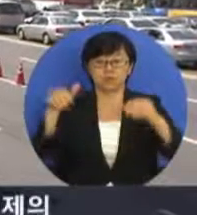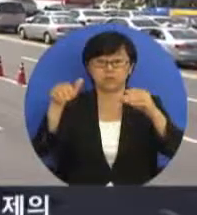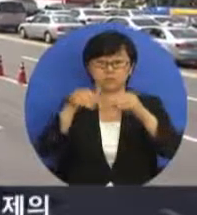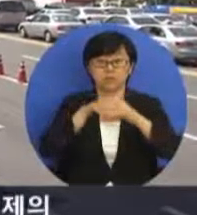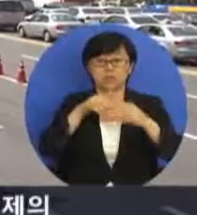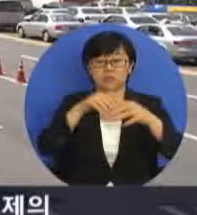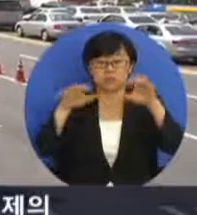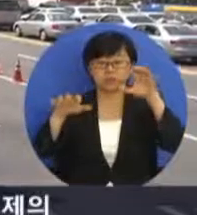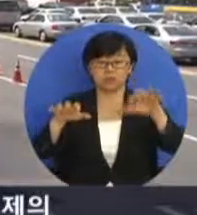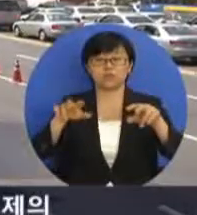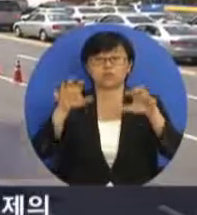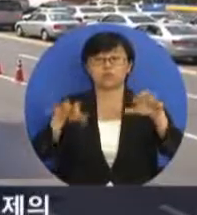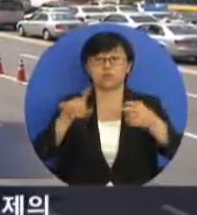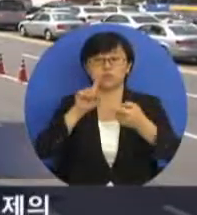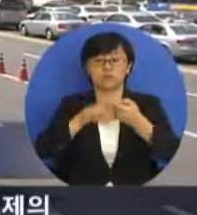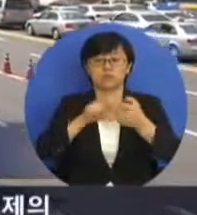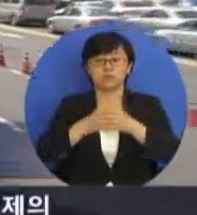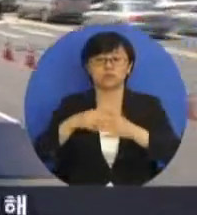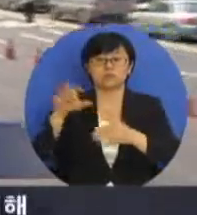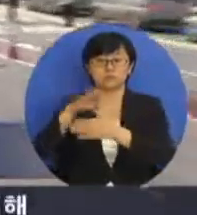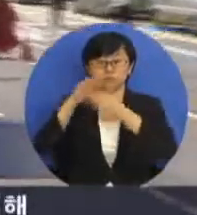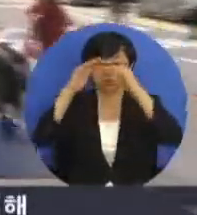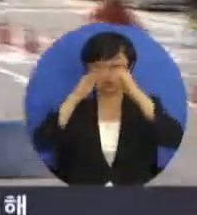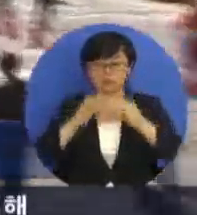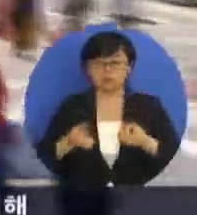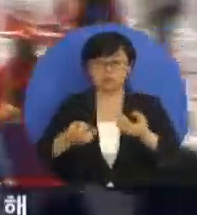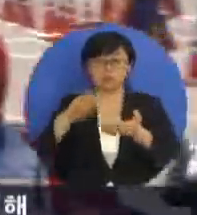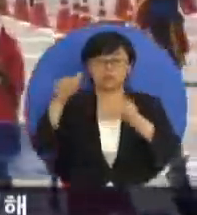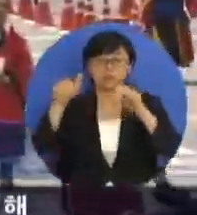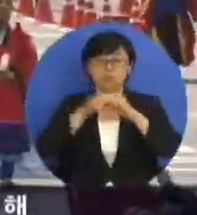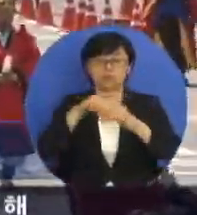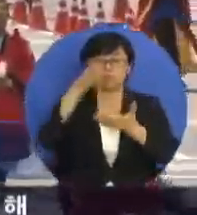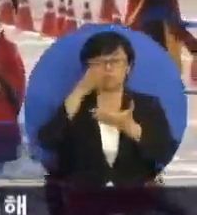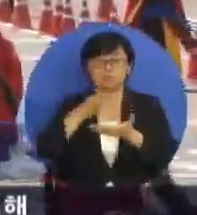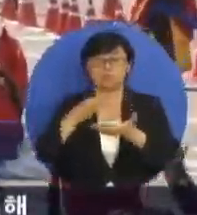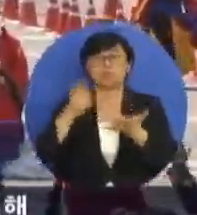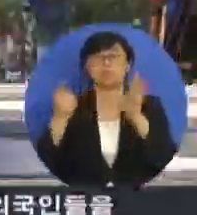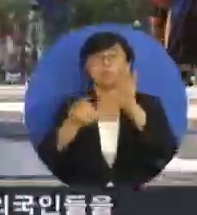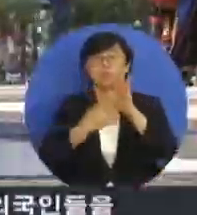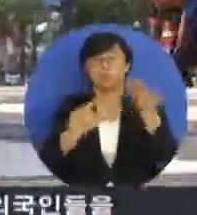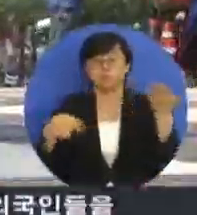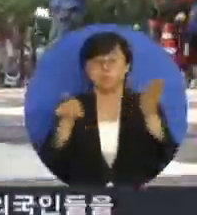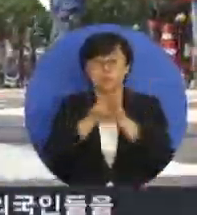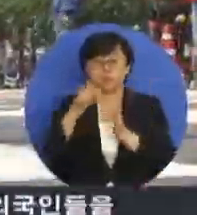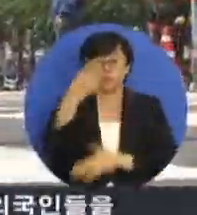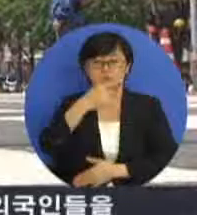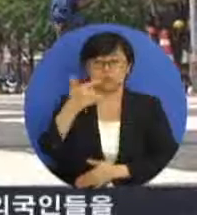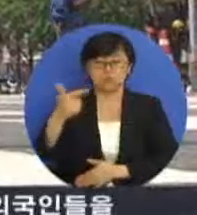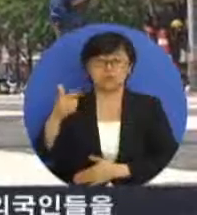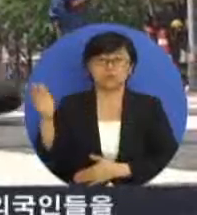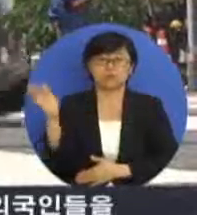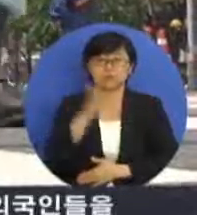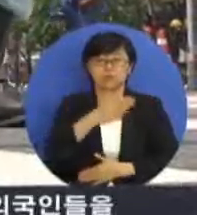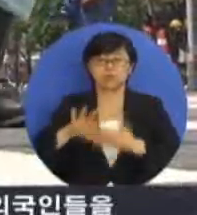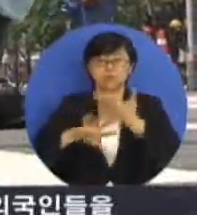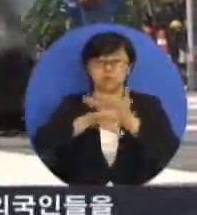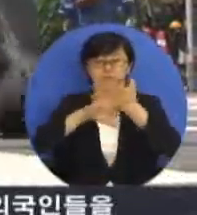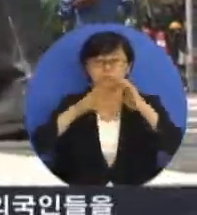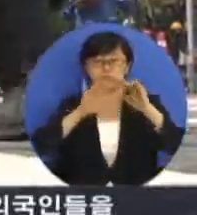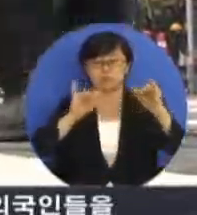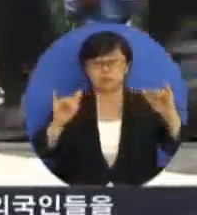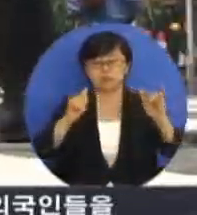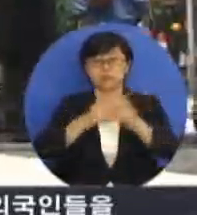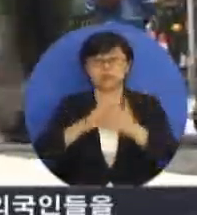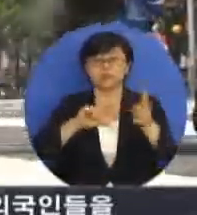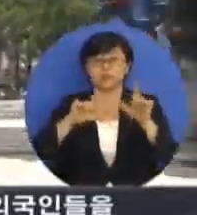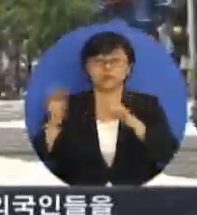문화재청과 한국문화재보호재단은 종묘대제의 문화적 가치를 국제적으로 널리 알리기 위해 2006년부터 해외 언론인,